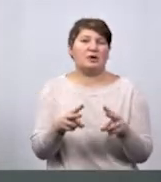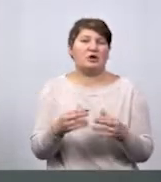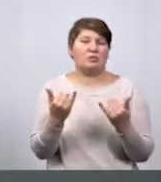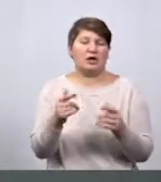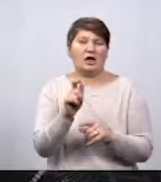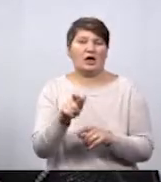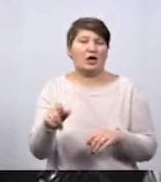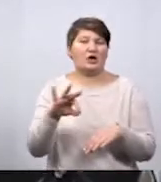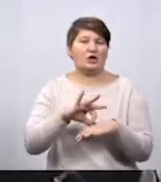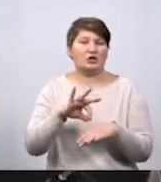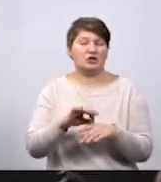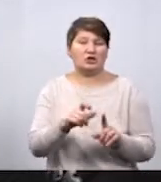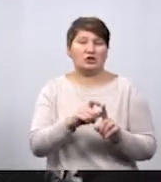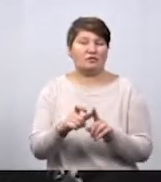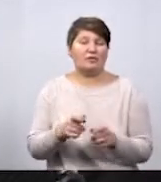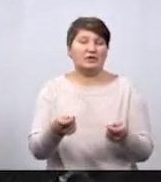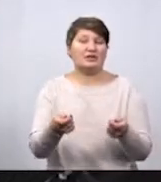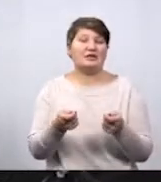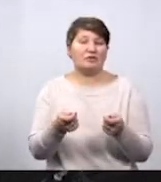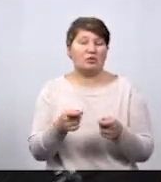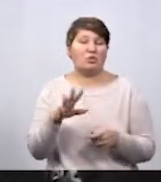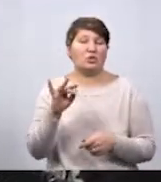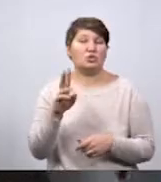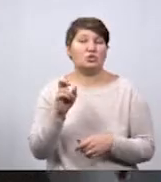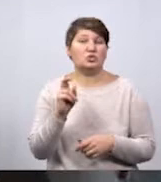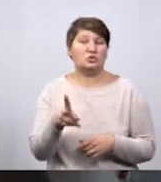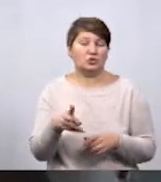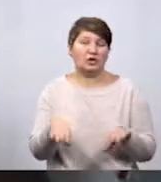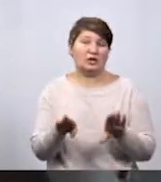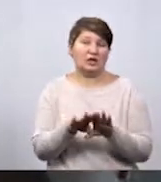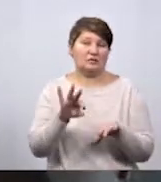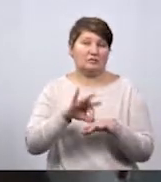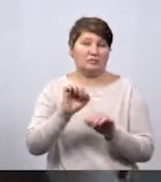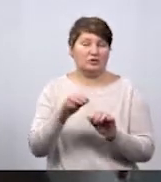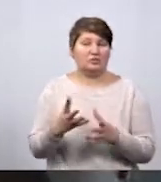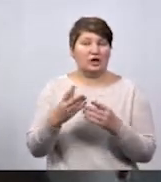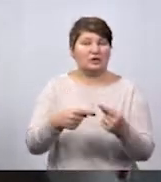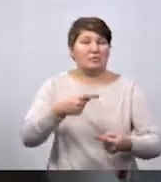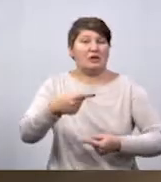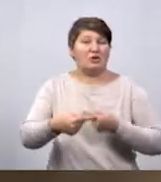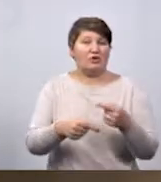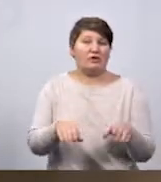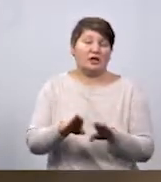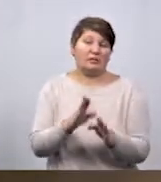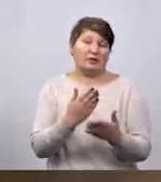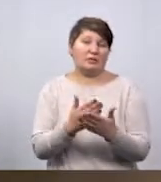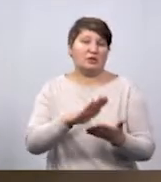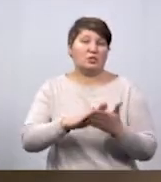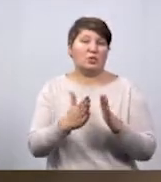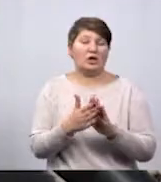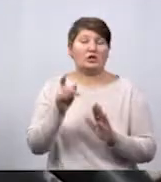словами завідувачки відділенням Наталії Поліщук, на коморбідні захворювання може впливати як спадковість, так і, наприклад, ситуація в